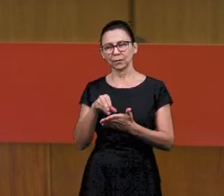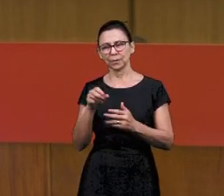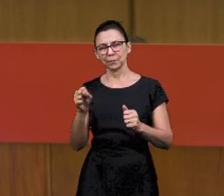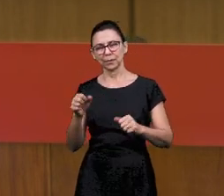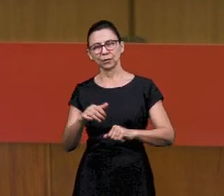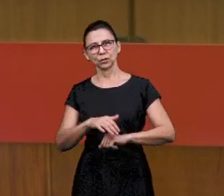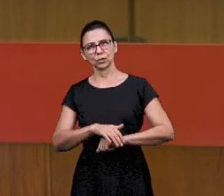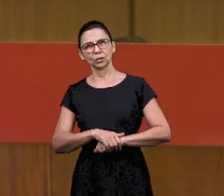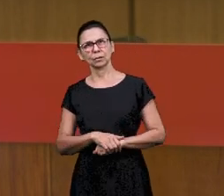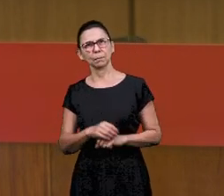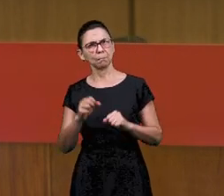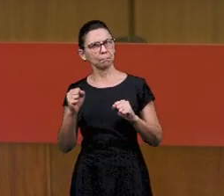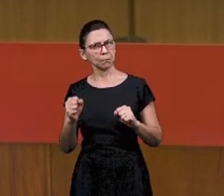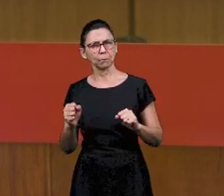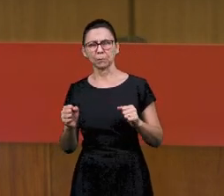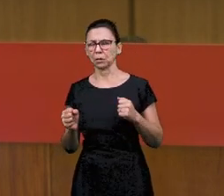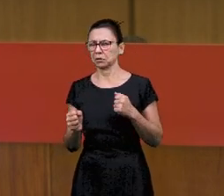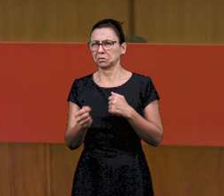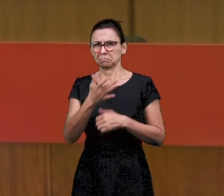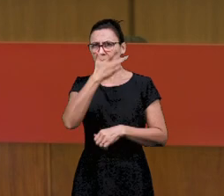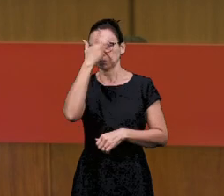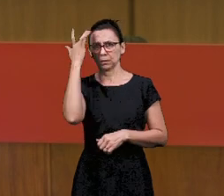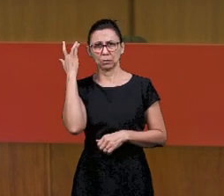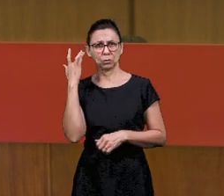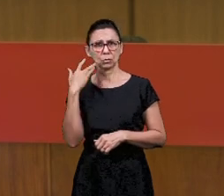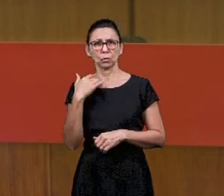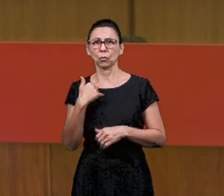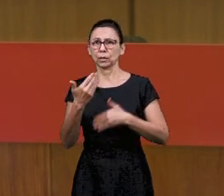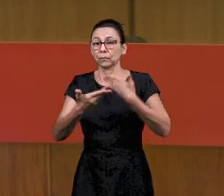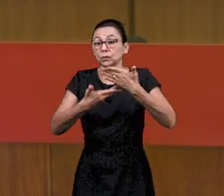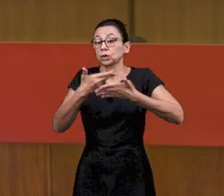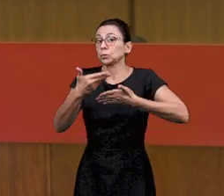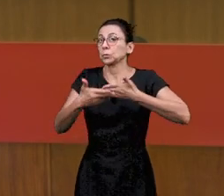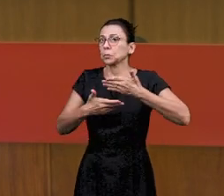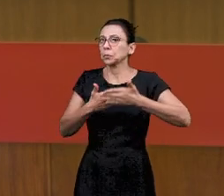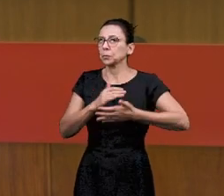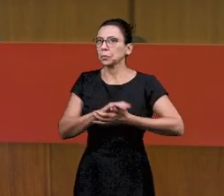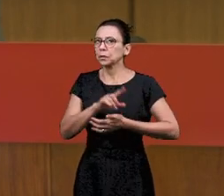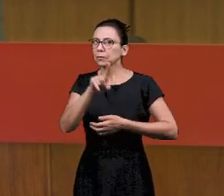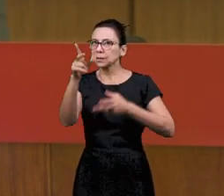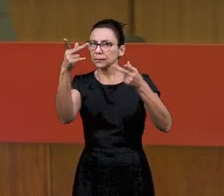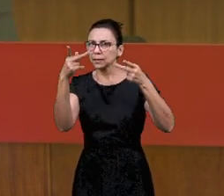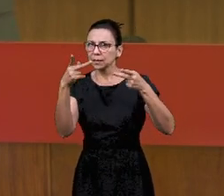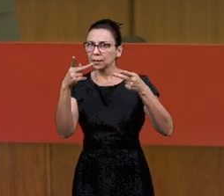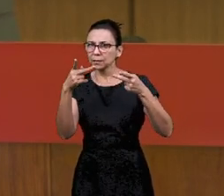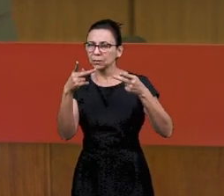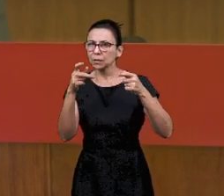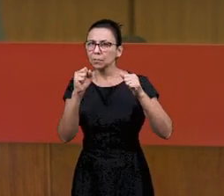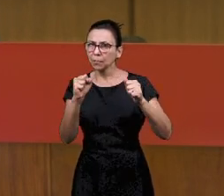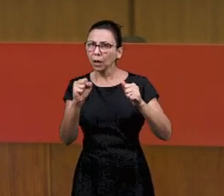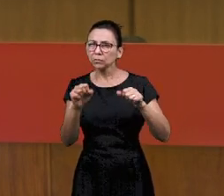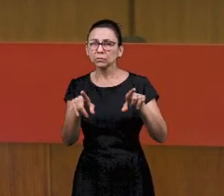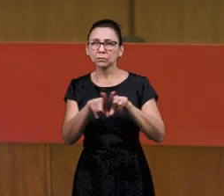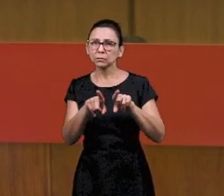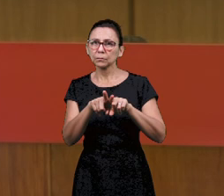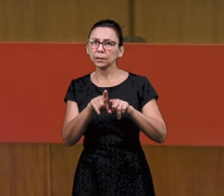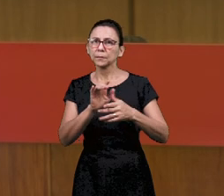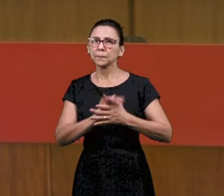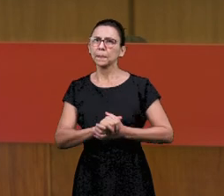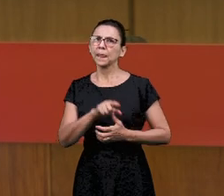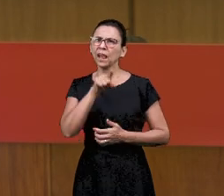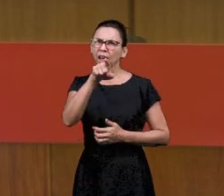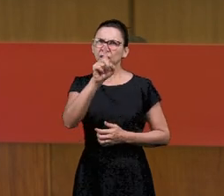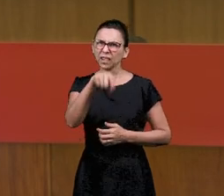pouvez appeler votre visiteur. Ce numéro est exclusif pour ceux qui ne sont pas membres de l'Église. Celui qui est membre de l'Église, il peut appeler